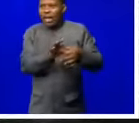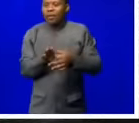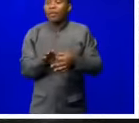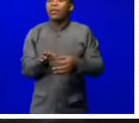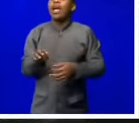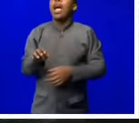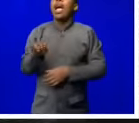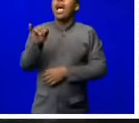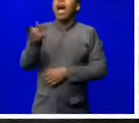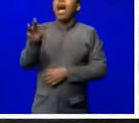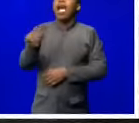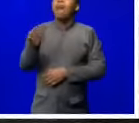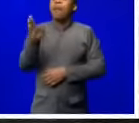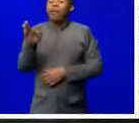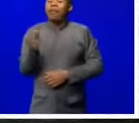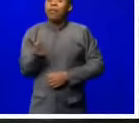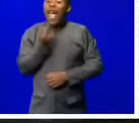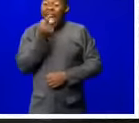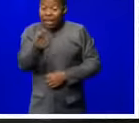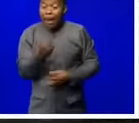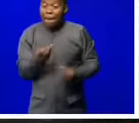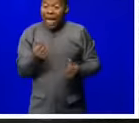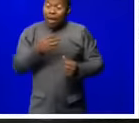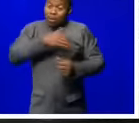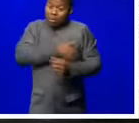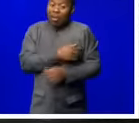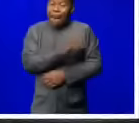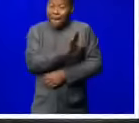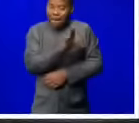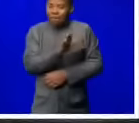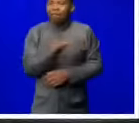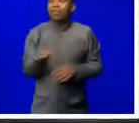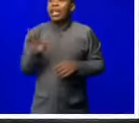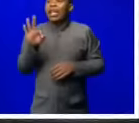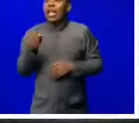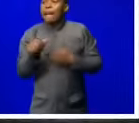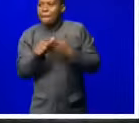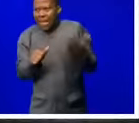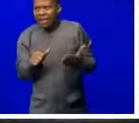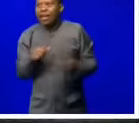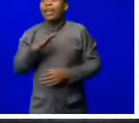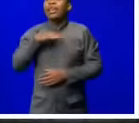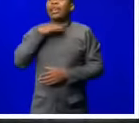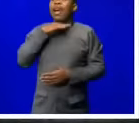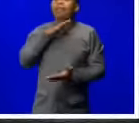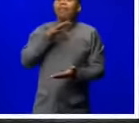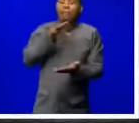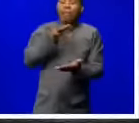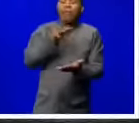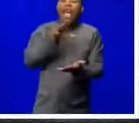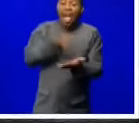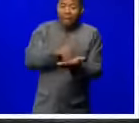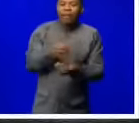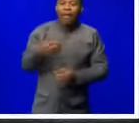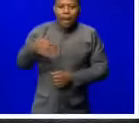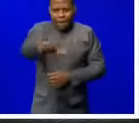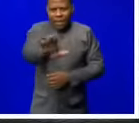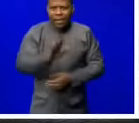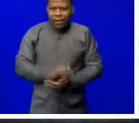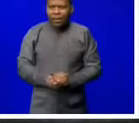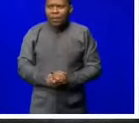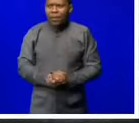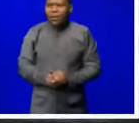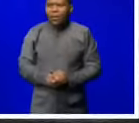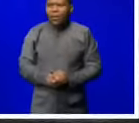ibheke kwekuthi emave agcine etingungwini ntawo imali lelingana tinyanga letintsathu tempahla lethengwa ngaphandle kwalelo nalelo